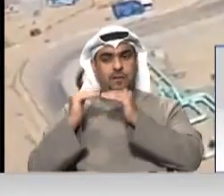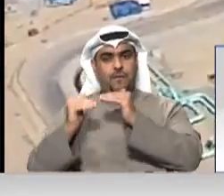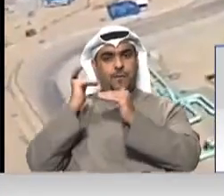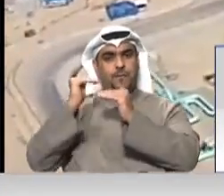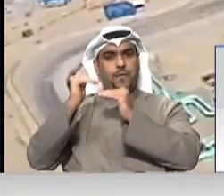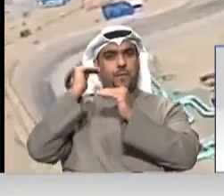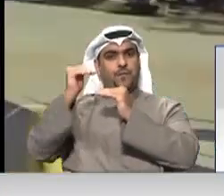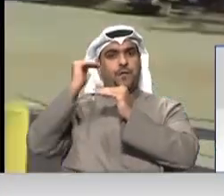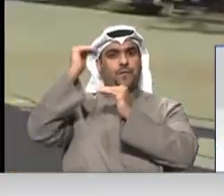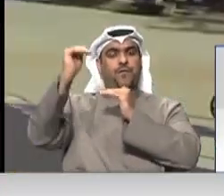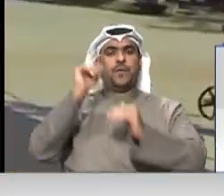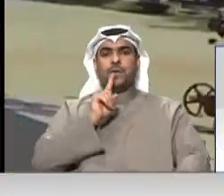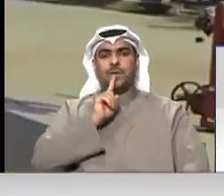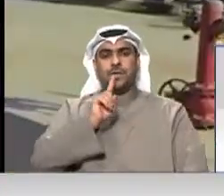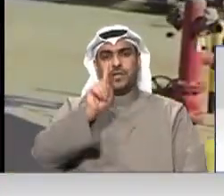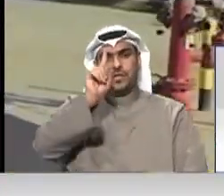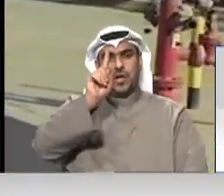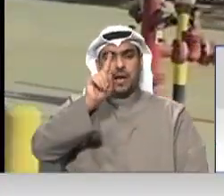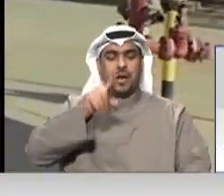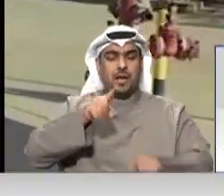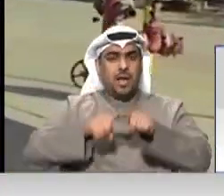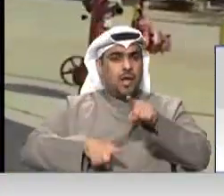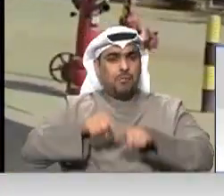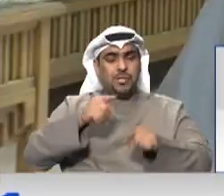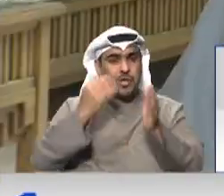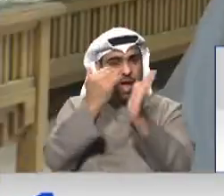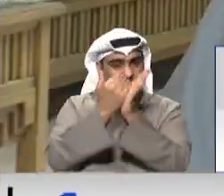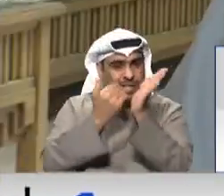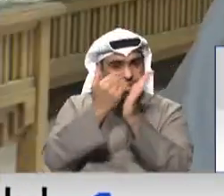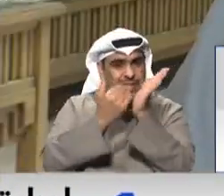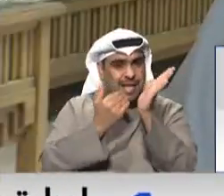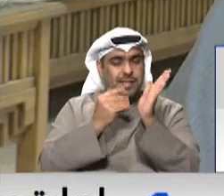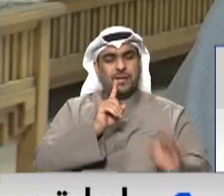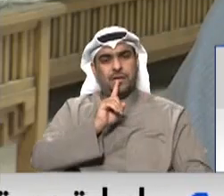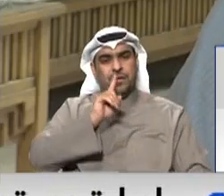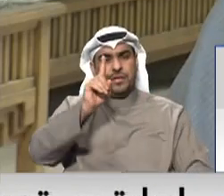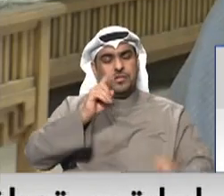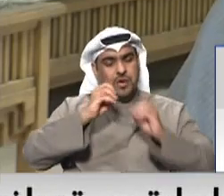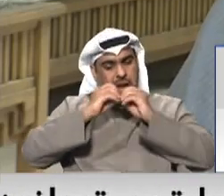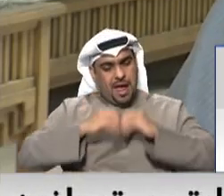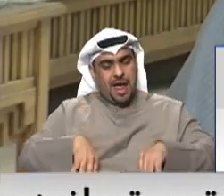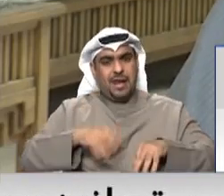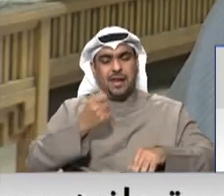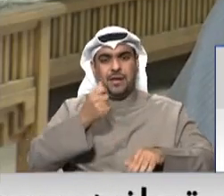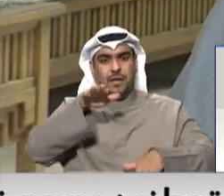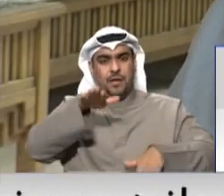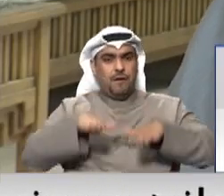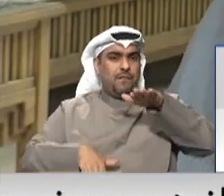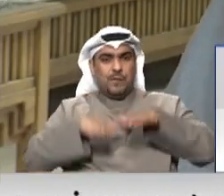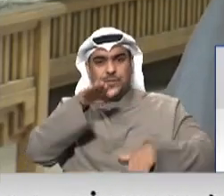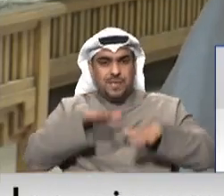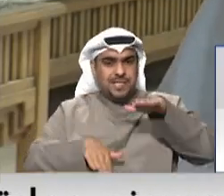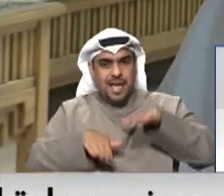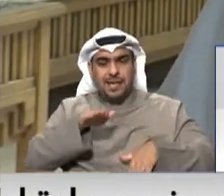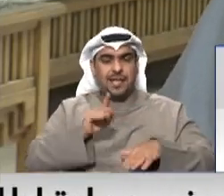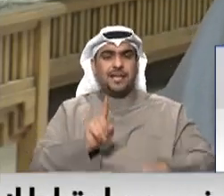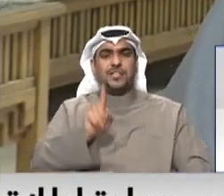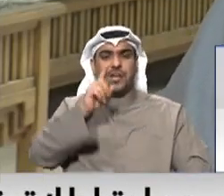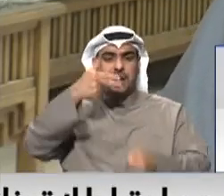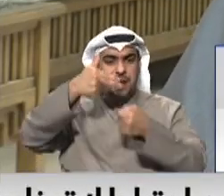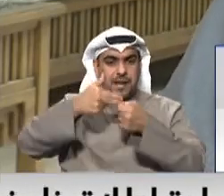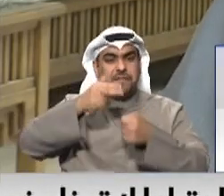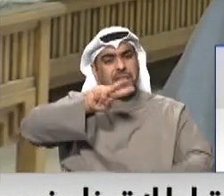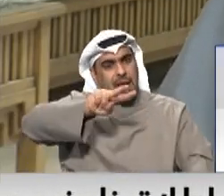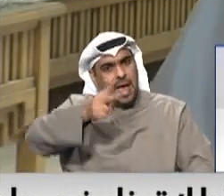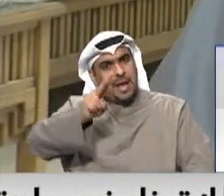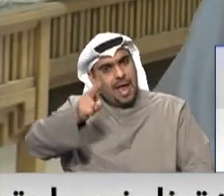ويكون هناك حلول ل همم ان ميزانيه الدوله وموازنه العامه للدوله يكون لها موارد اخر